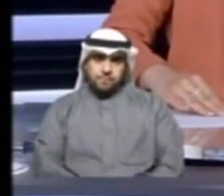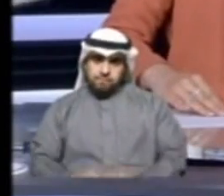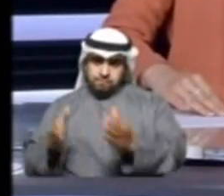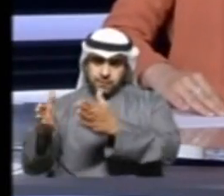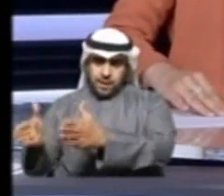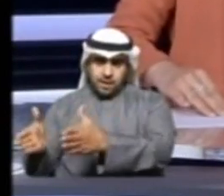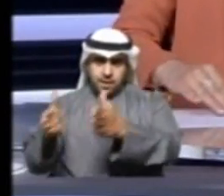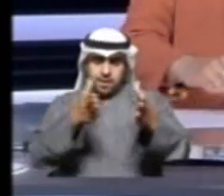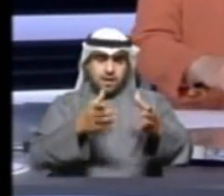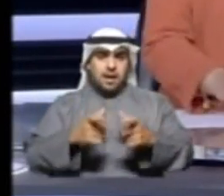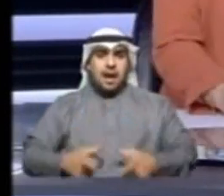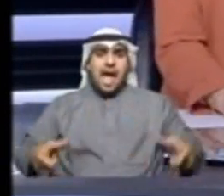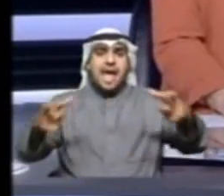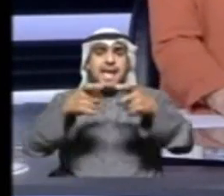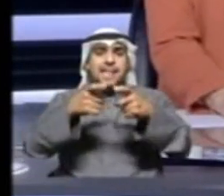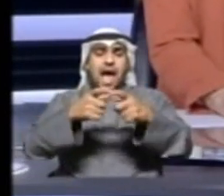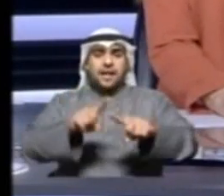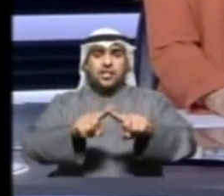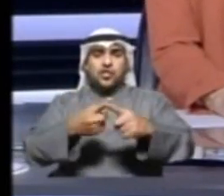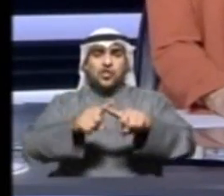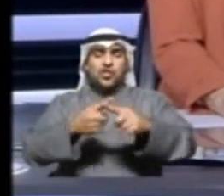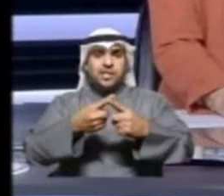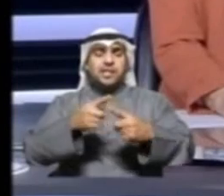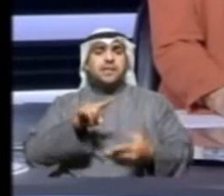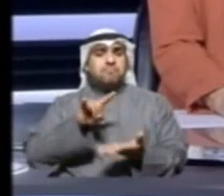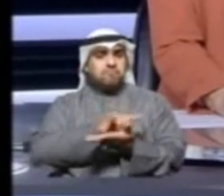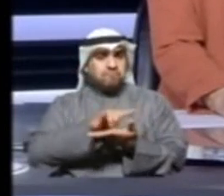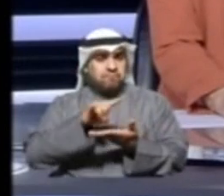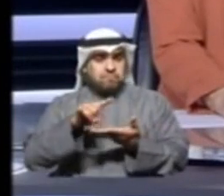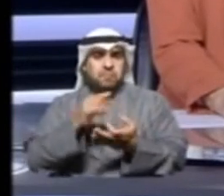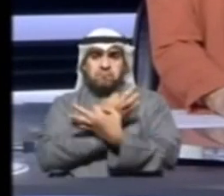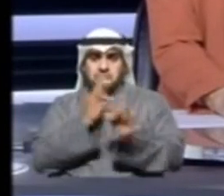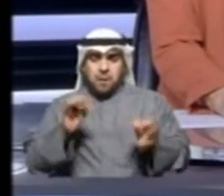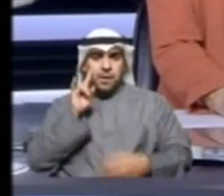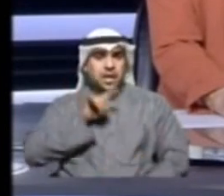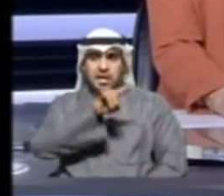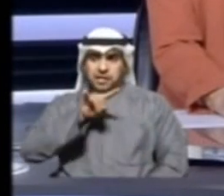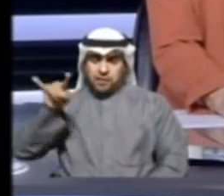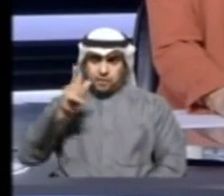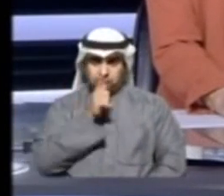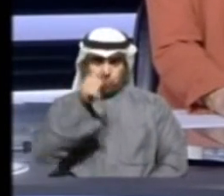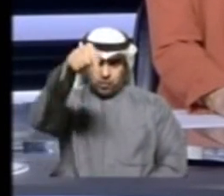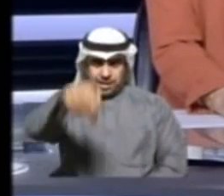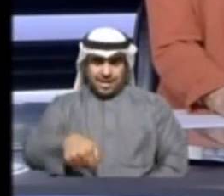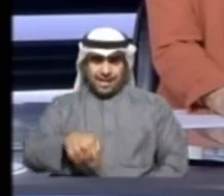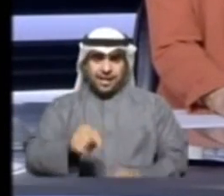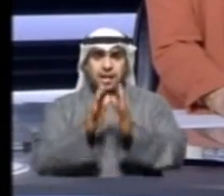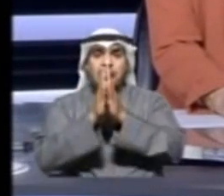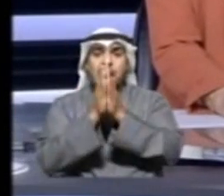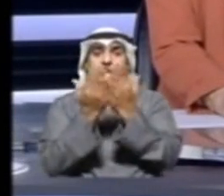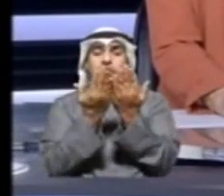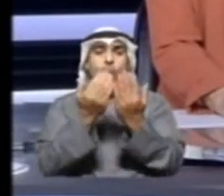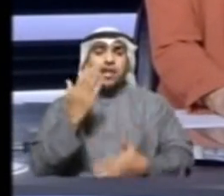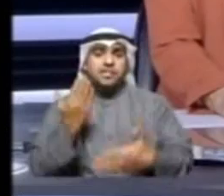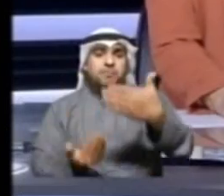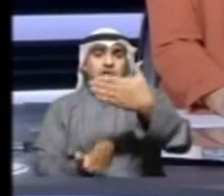الإدارة العامة للجنسية ووثائق السفر تفعل خدمة حجز المواعيد المسبقة لإصدار الجواز